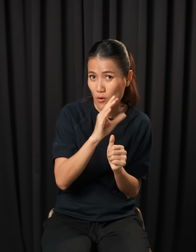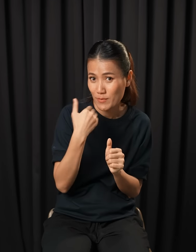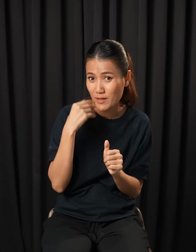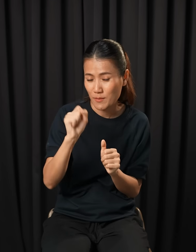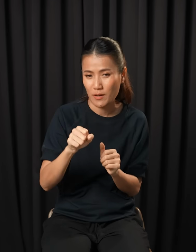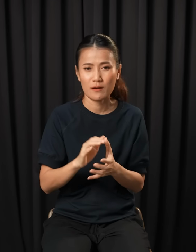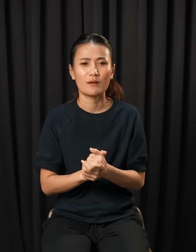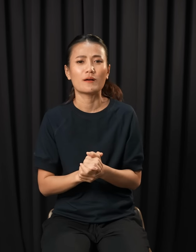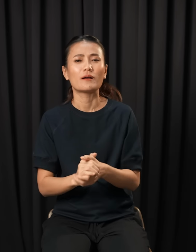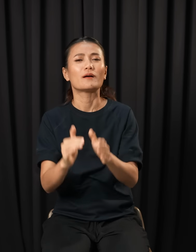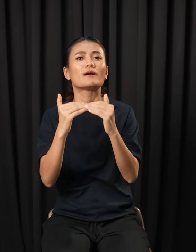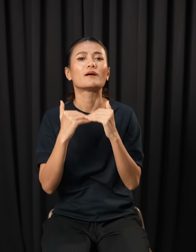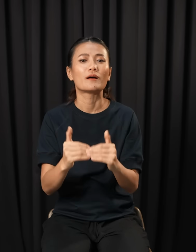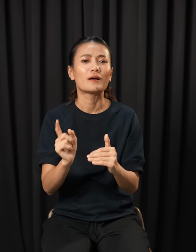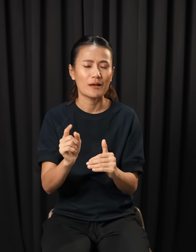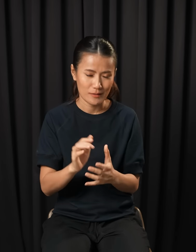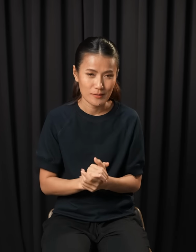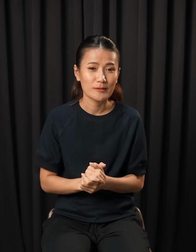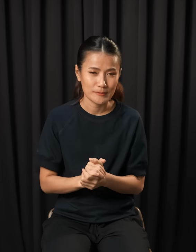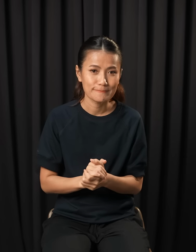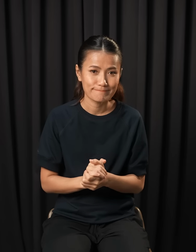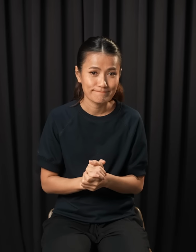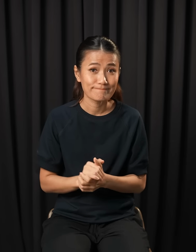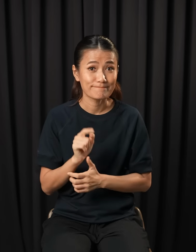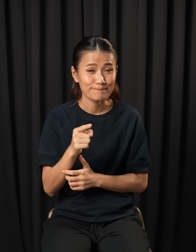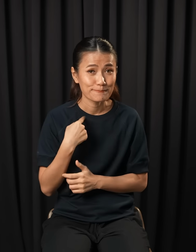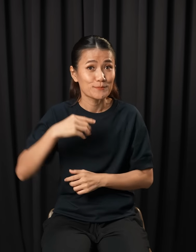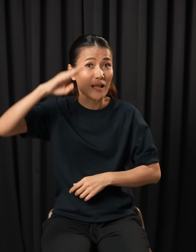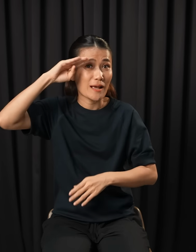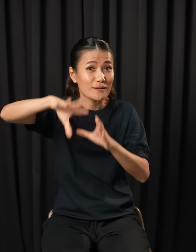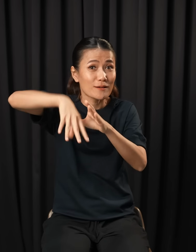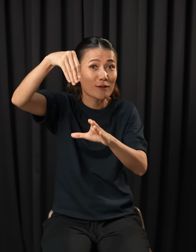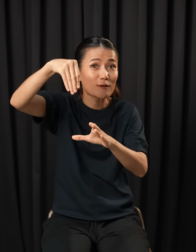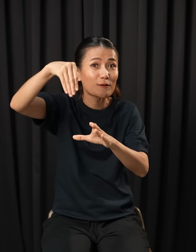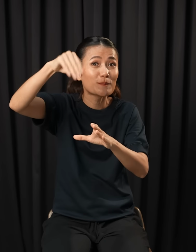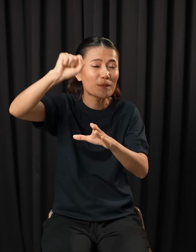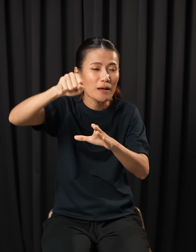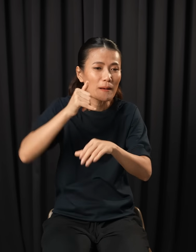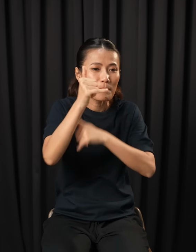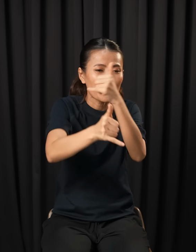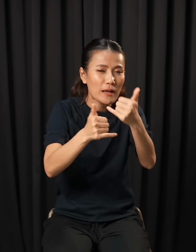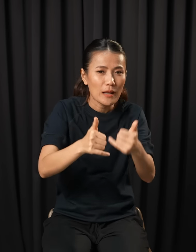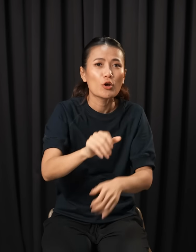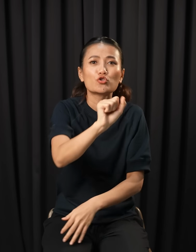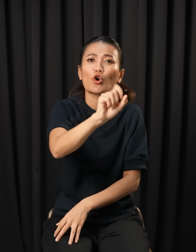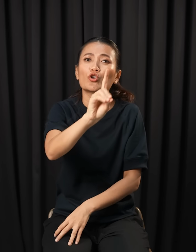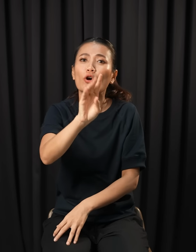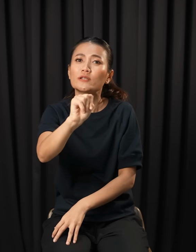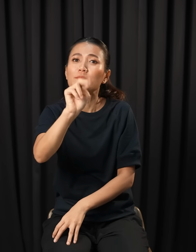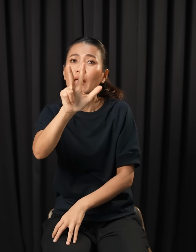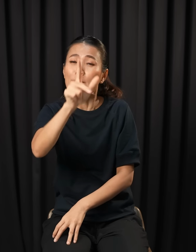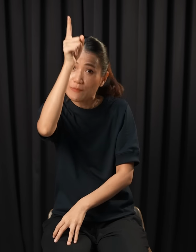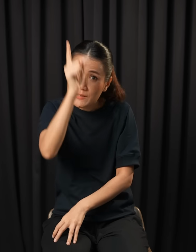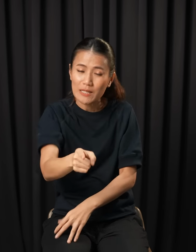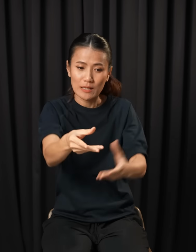ม่เกี่ยวไม่มีก็คือตามปกติทุกอย่างกลับมาจากเมืองนอกพวกก็ทำ คือออกจากคูหาในวันที่เขาไปเ